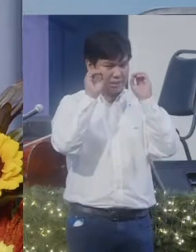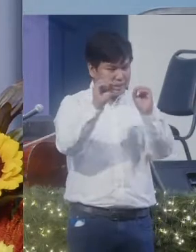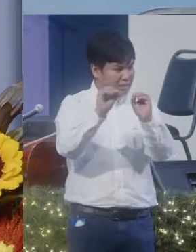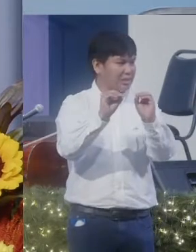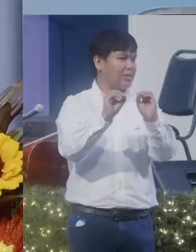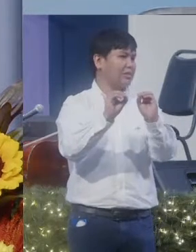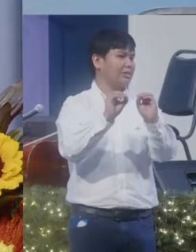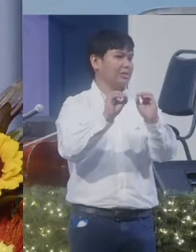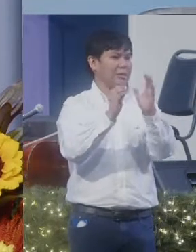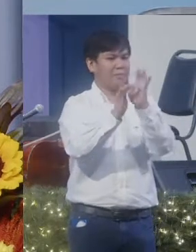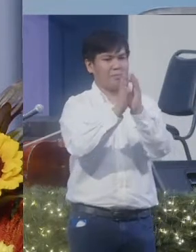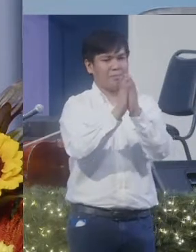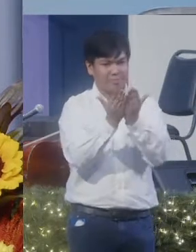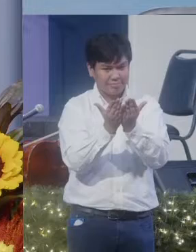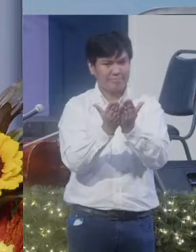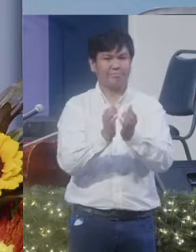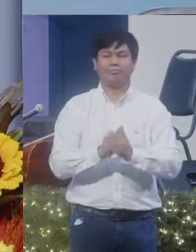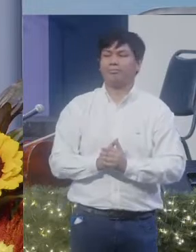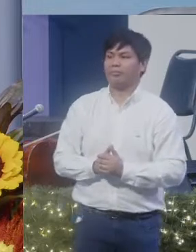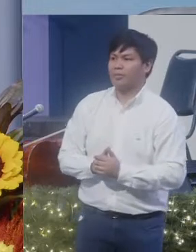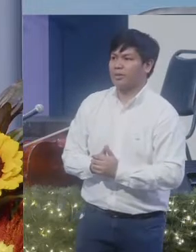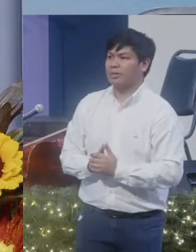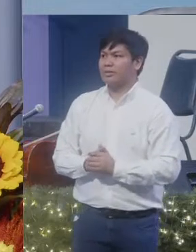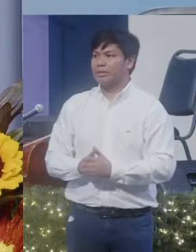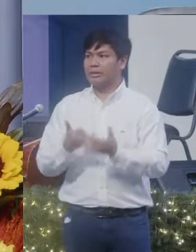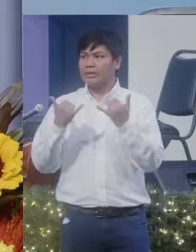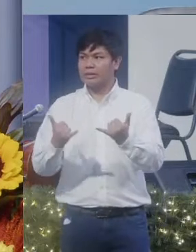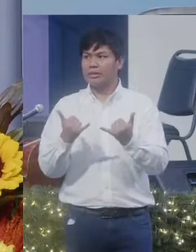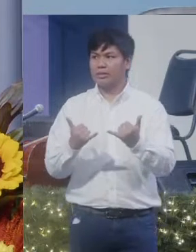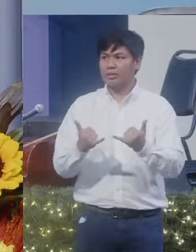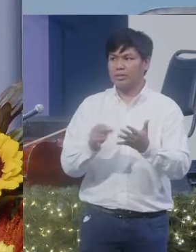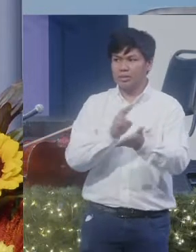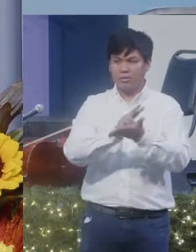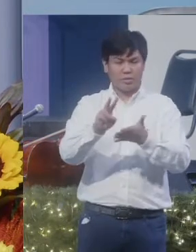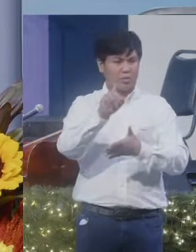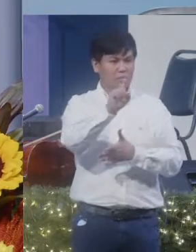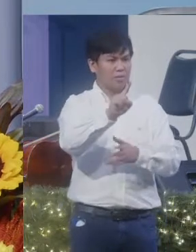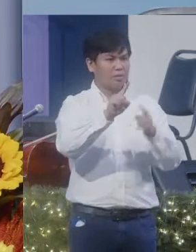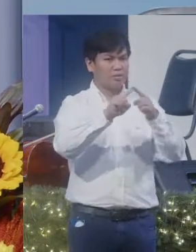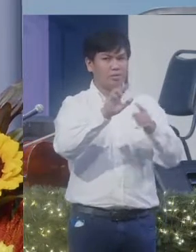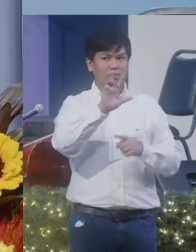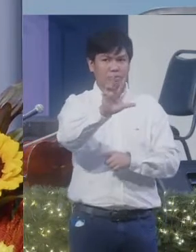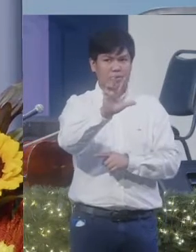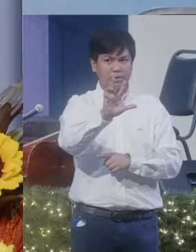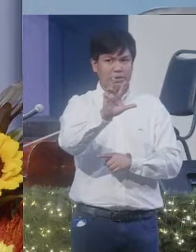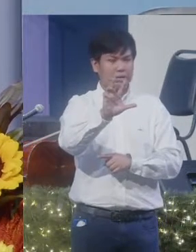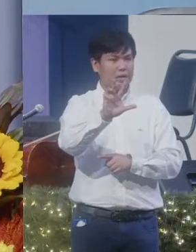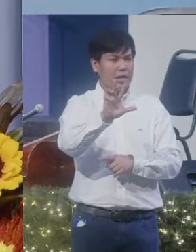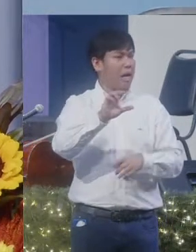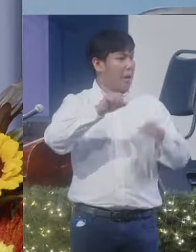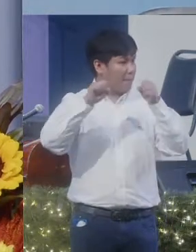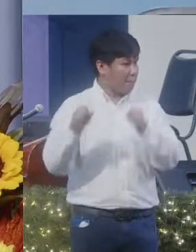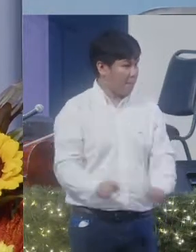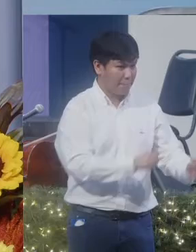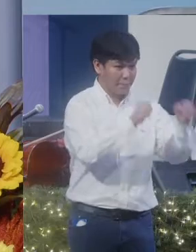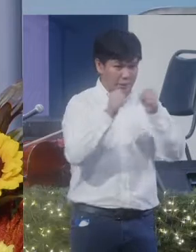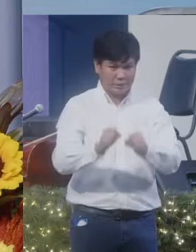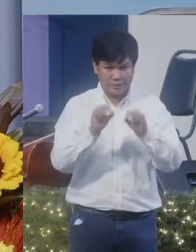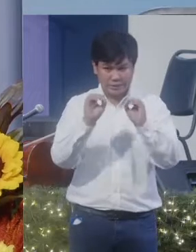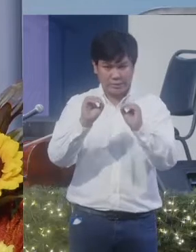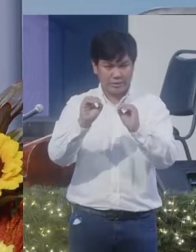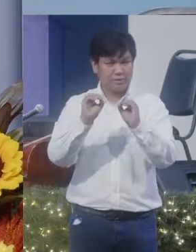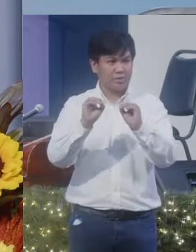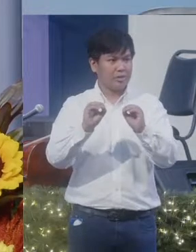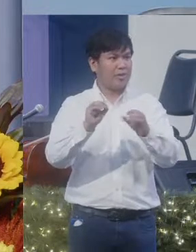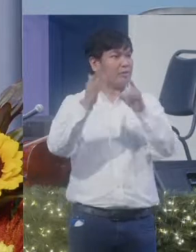ng Diyos. Dito makikita natin sa verses 1 to 3 na ang makapangyarihang pagtuturo ng salita